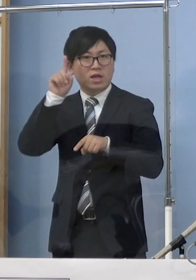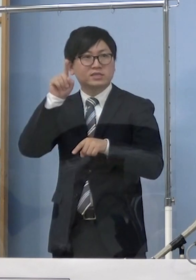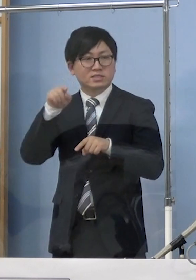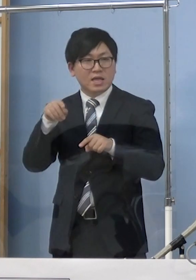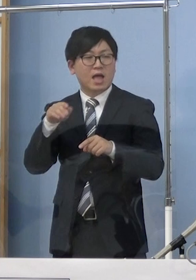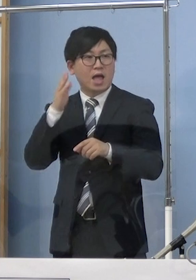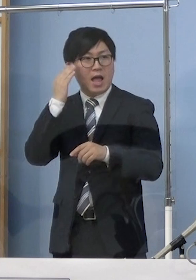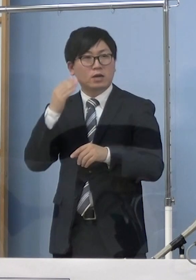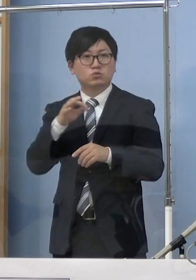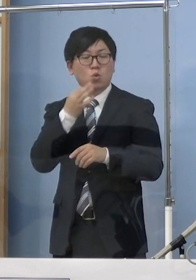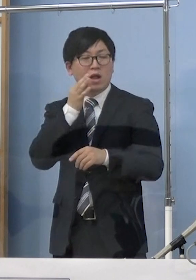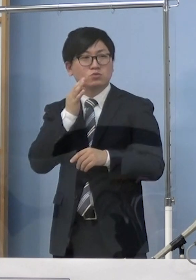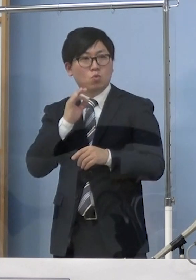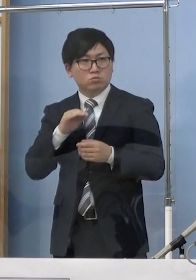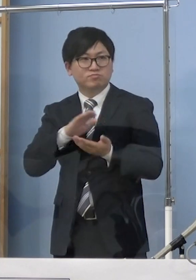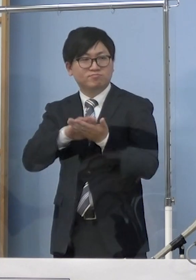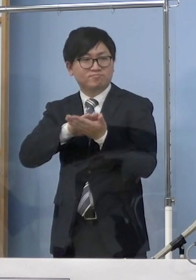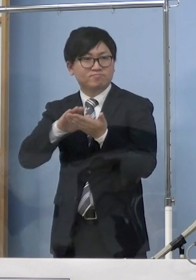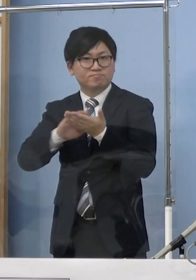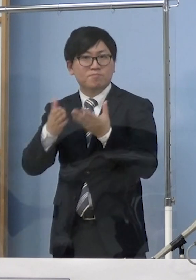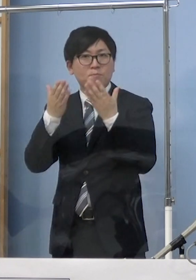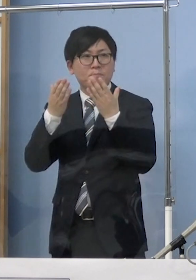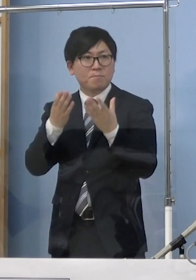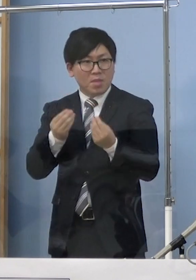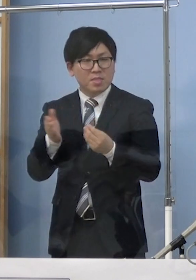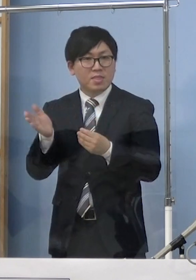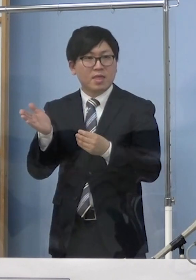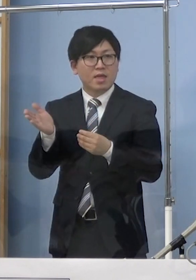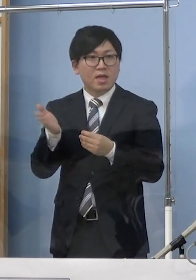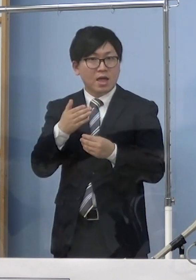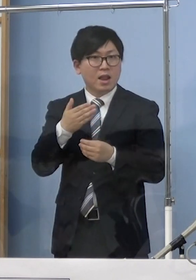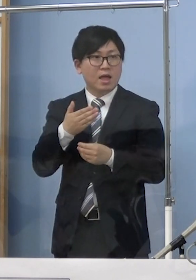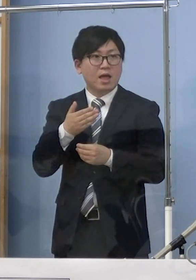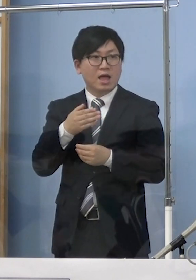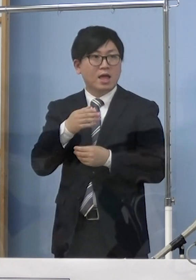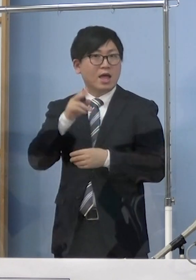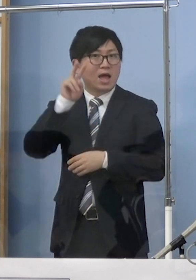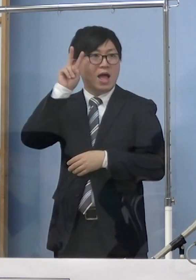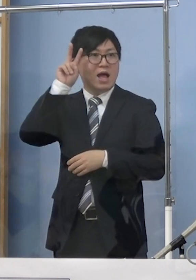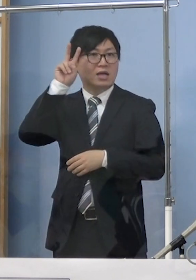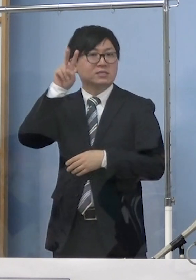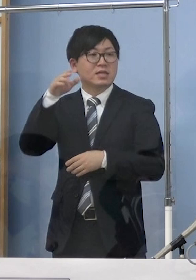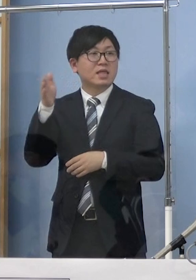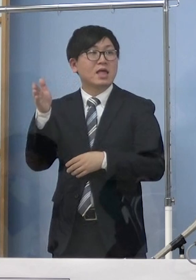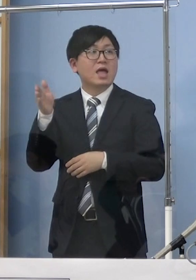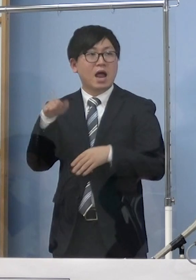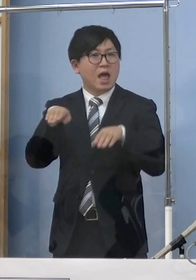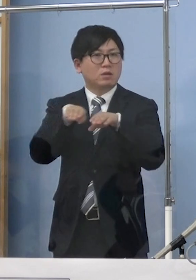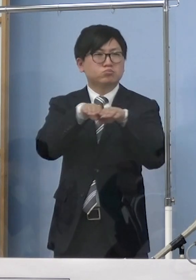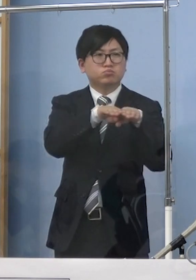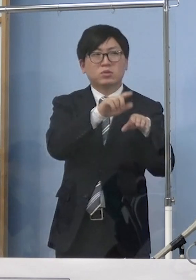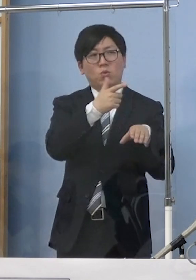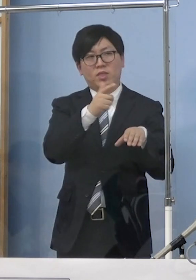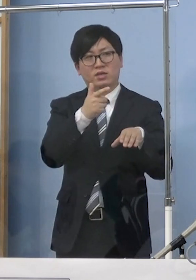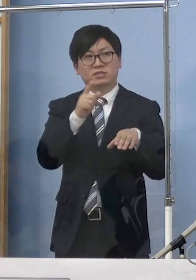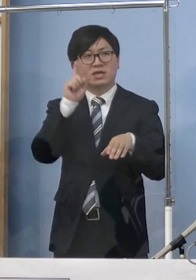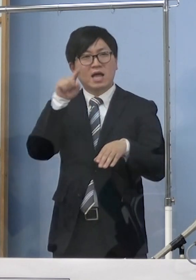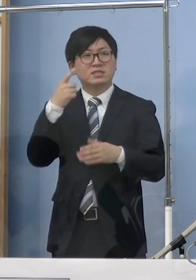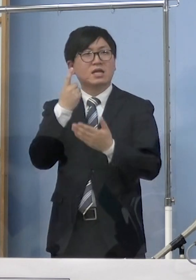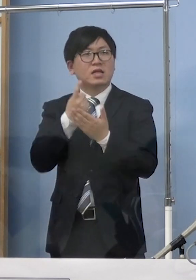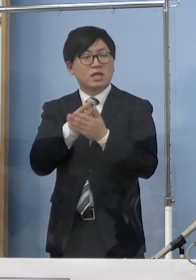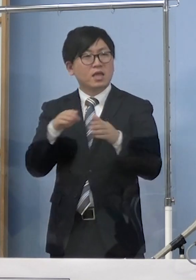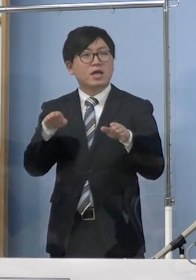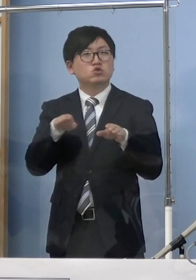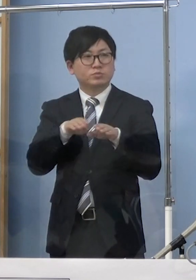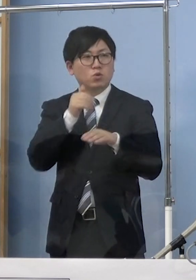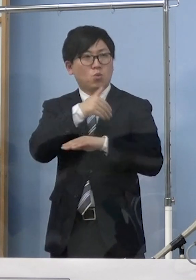要、明日以降引き続きずっと休校になるということにはならないと思いますけれども、現